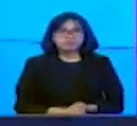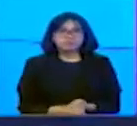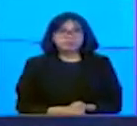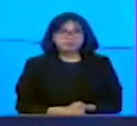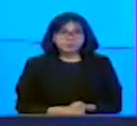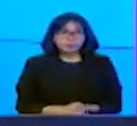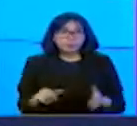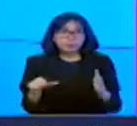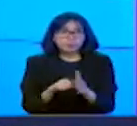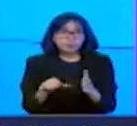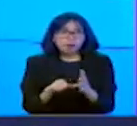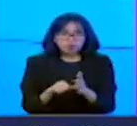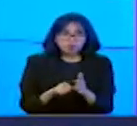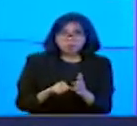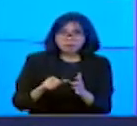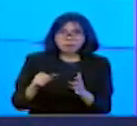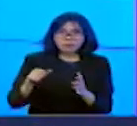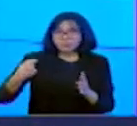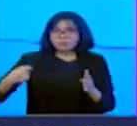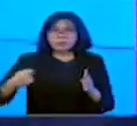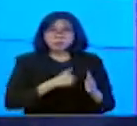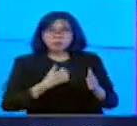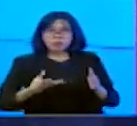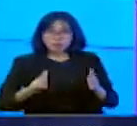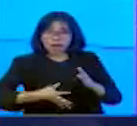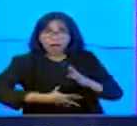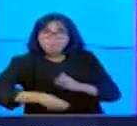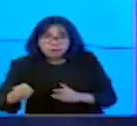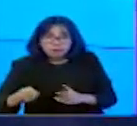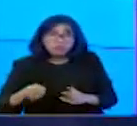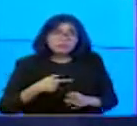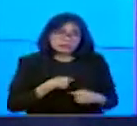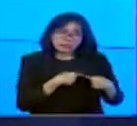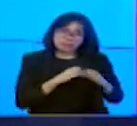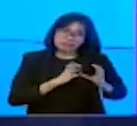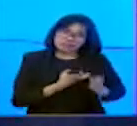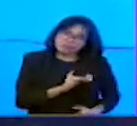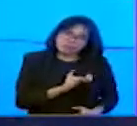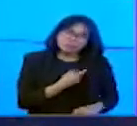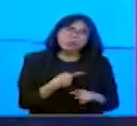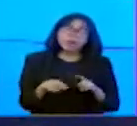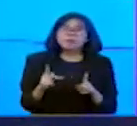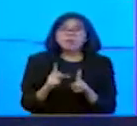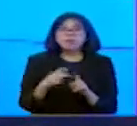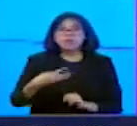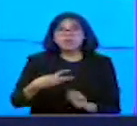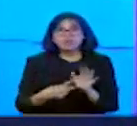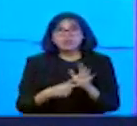Mengetahui bantuan sosial yang dikorupsi sang menteri membuat hatinya teriris. Namun Hendra hanya bisa pasrah.